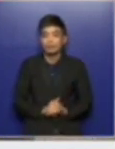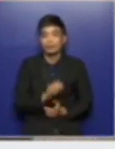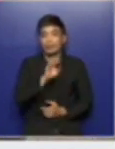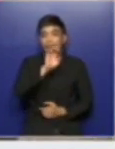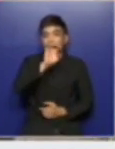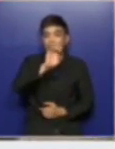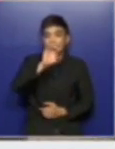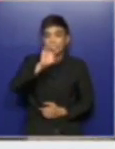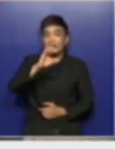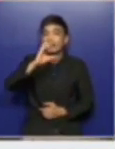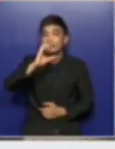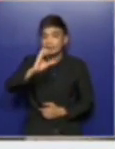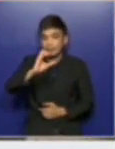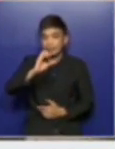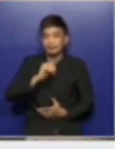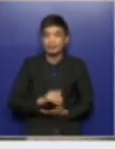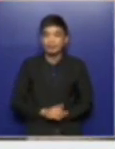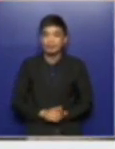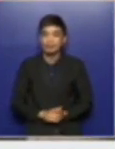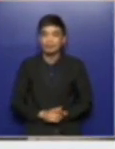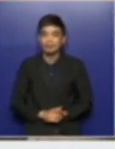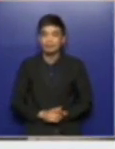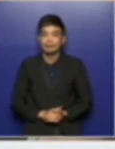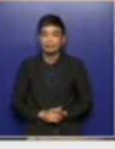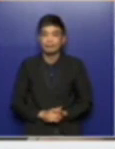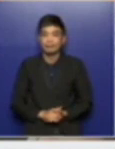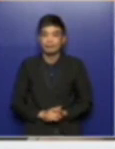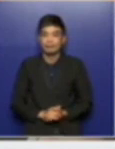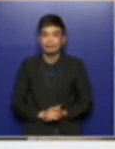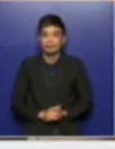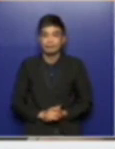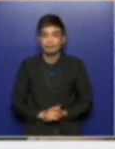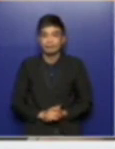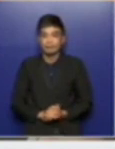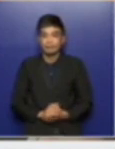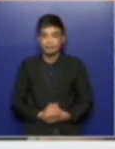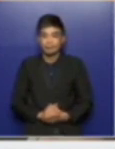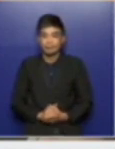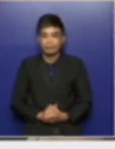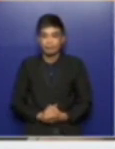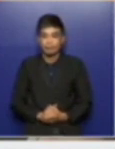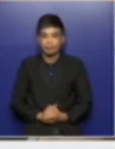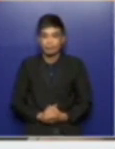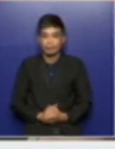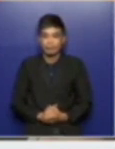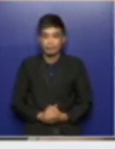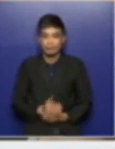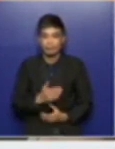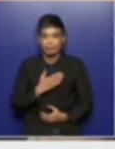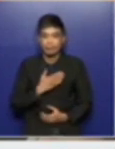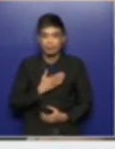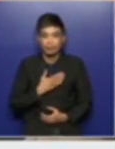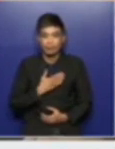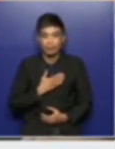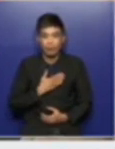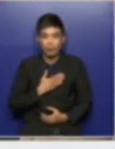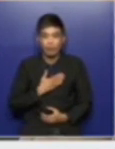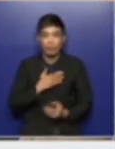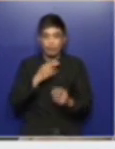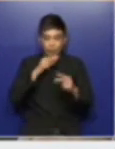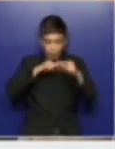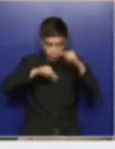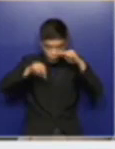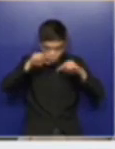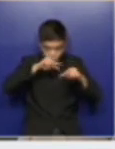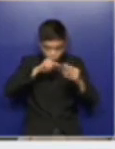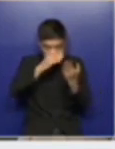ท่านประธานที่เคารพครับผมได้ตรวจสอบดูรายงานที่นำเส